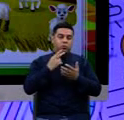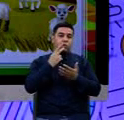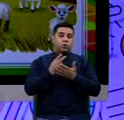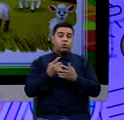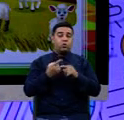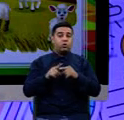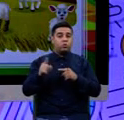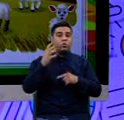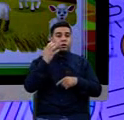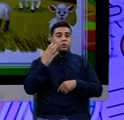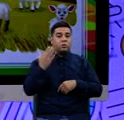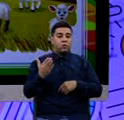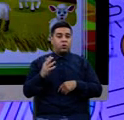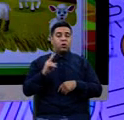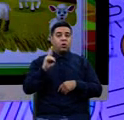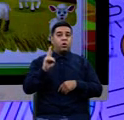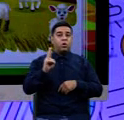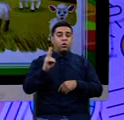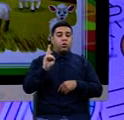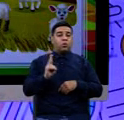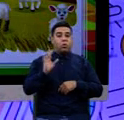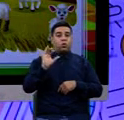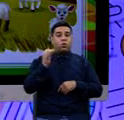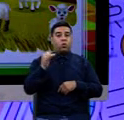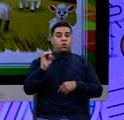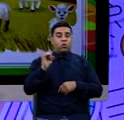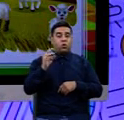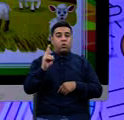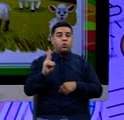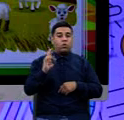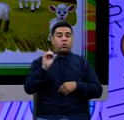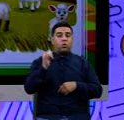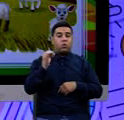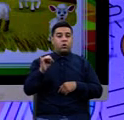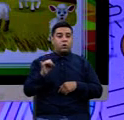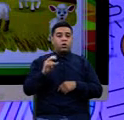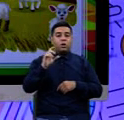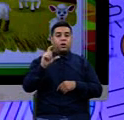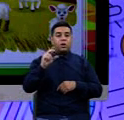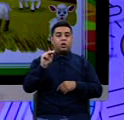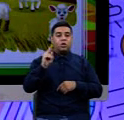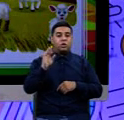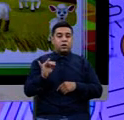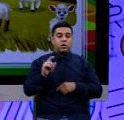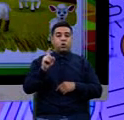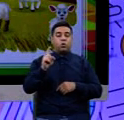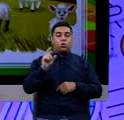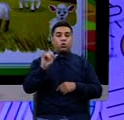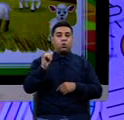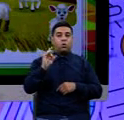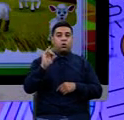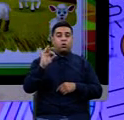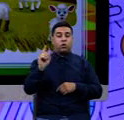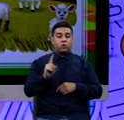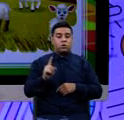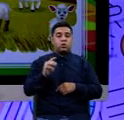Demak, ushbu rasmda qo'y, echki, xo'roz, tovuq